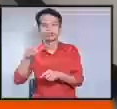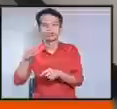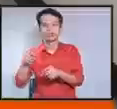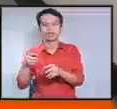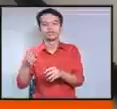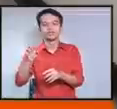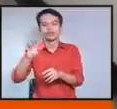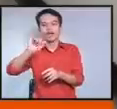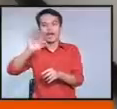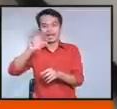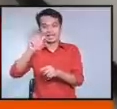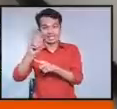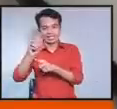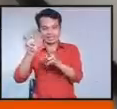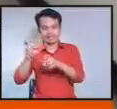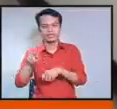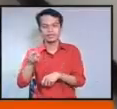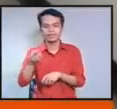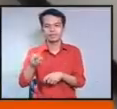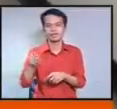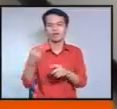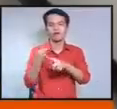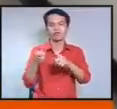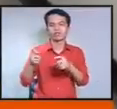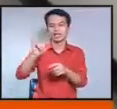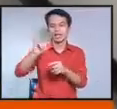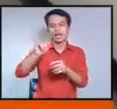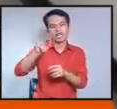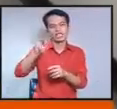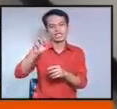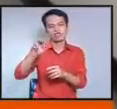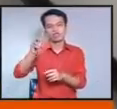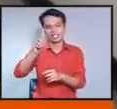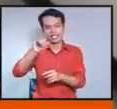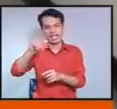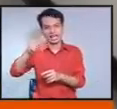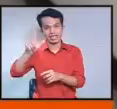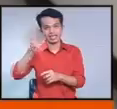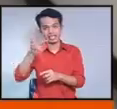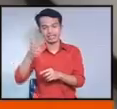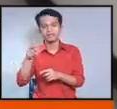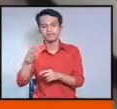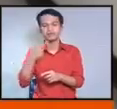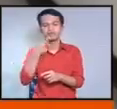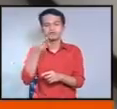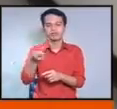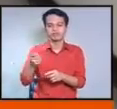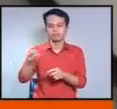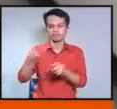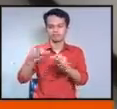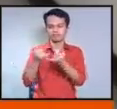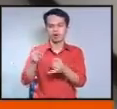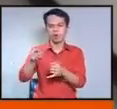ICAD kasama ang mga opisyal ng Department of Interior and Local Government o DILG. Una raw itinanong ni Robredo sa ahensya kung ano